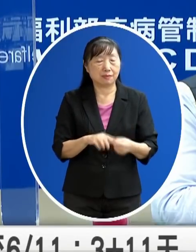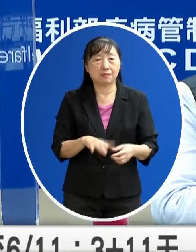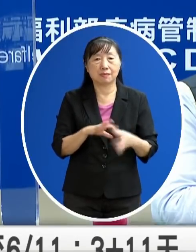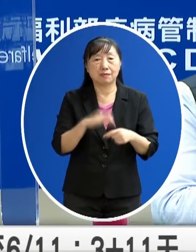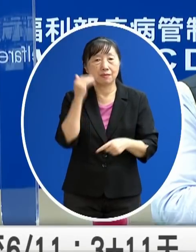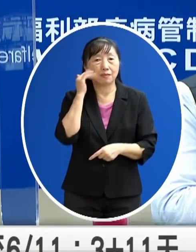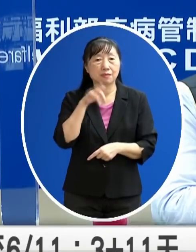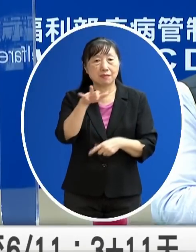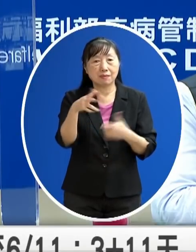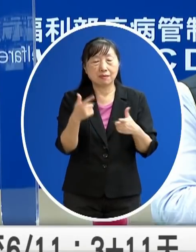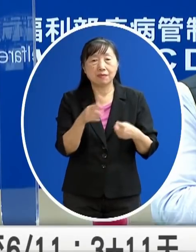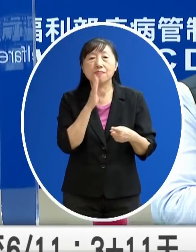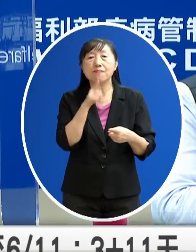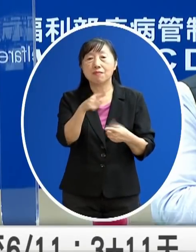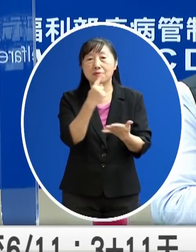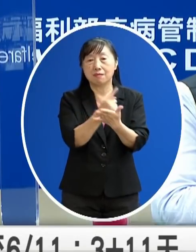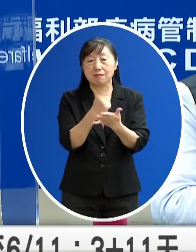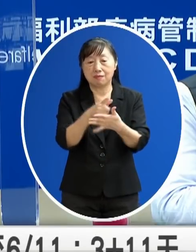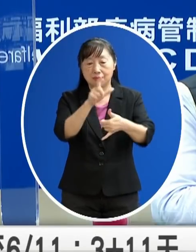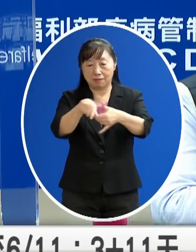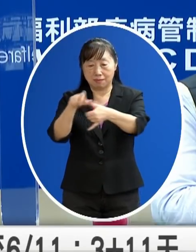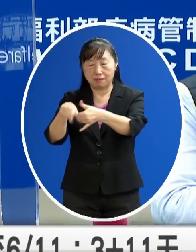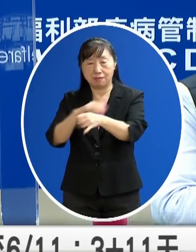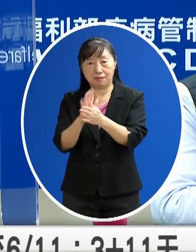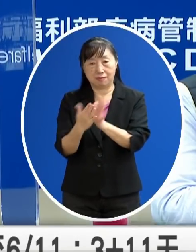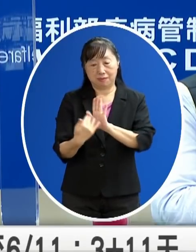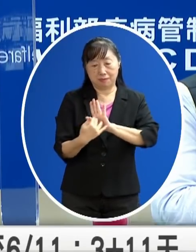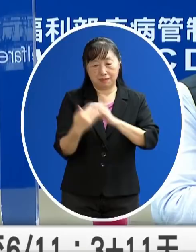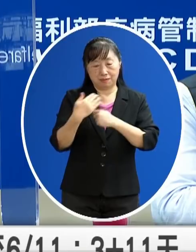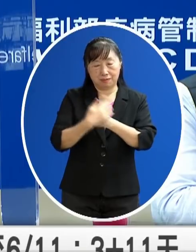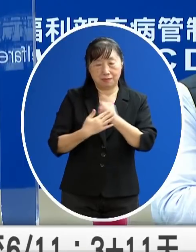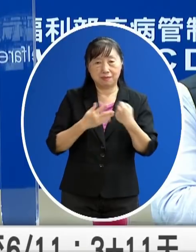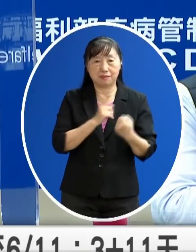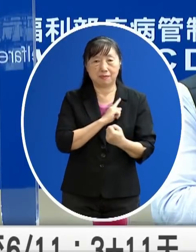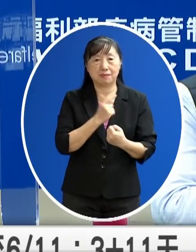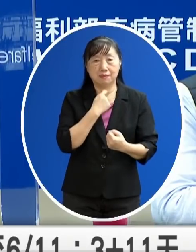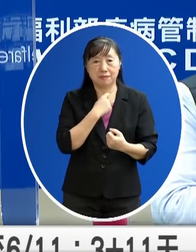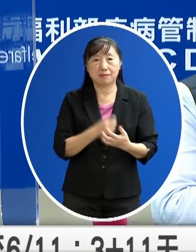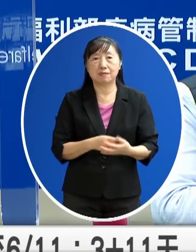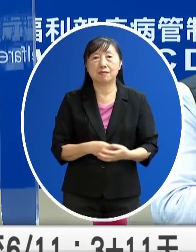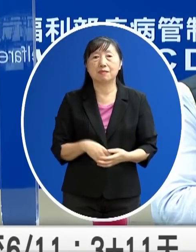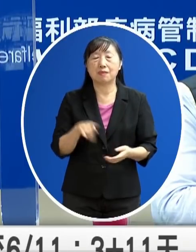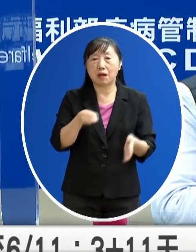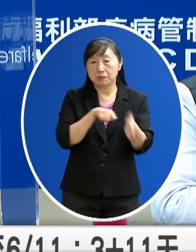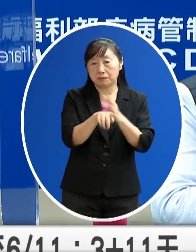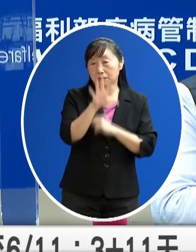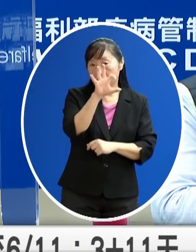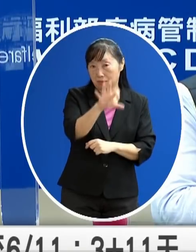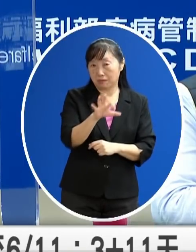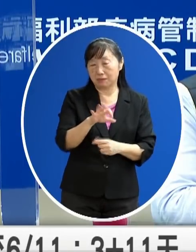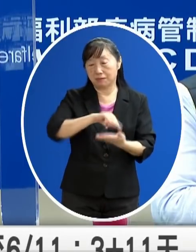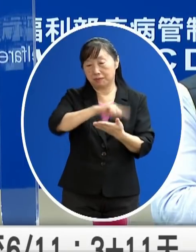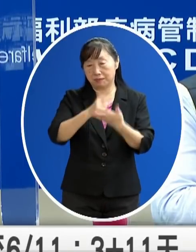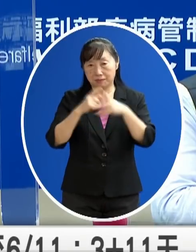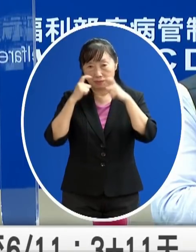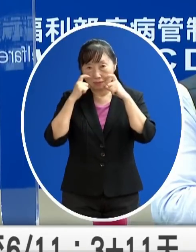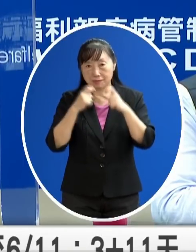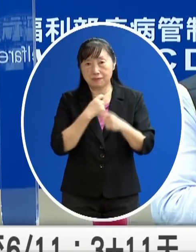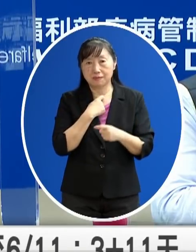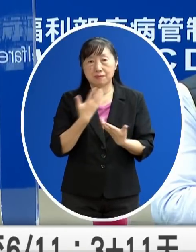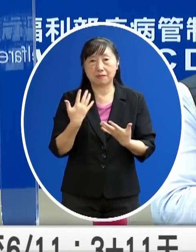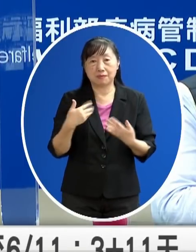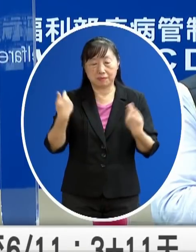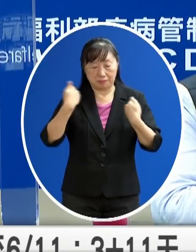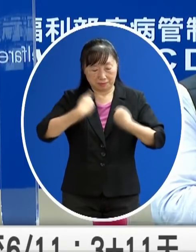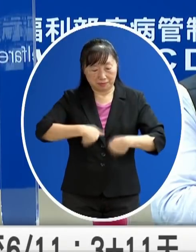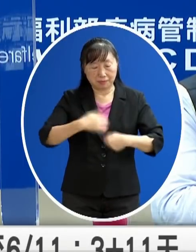强化机上个人的防护的措施，所以就是有专人的厕所，全程戴口罩，那全套的